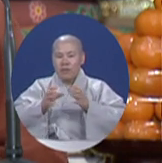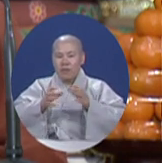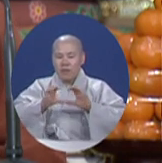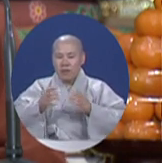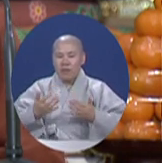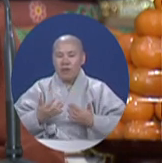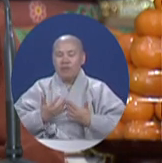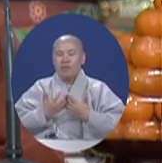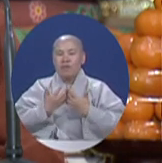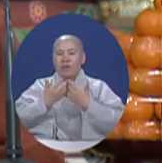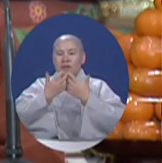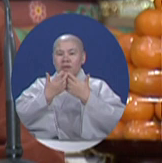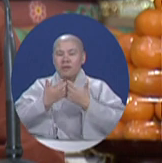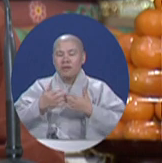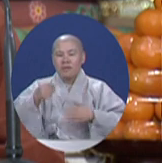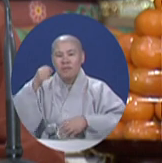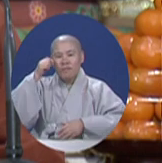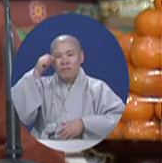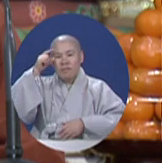이게 깨달음입니다.